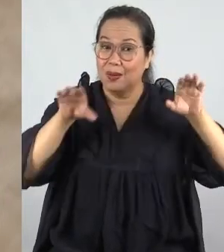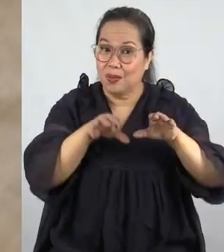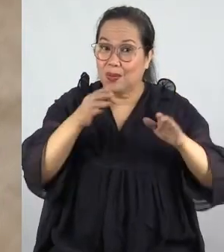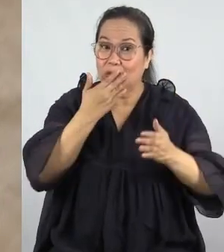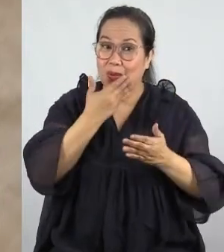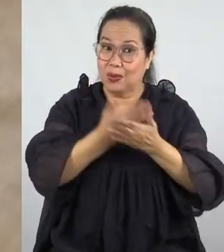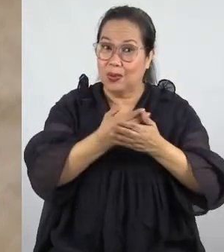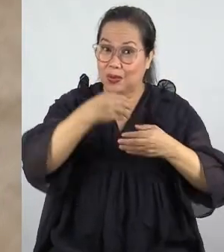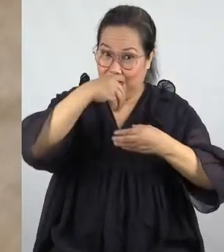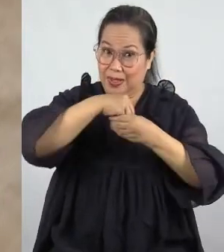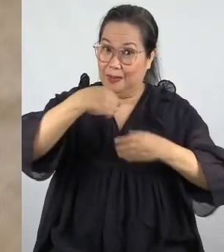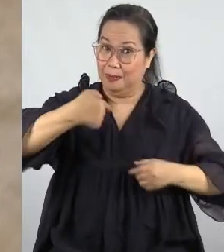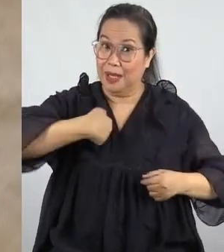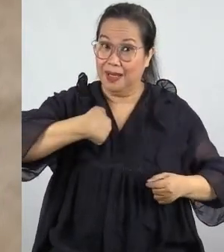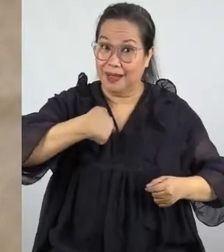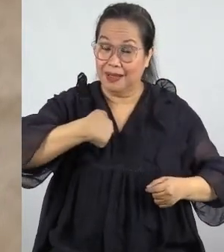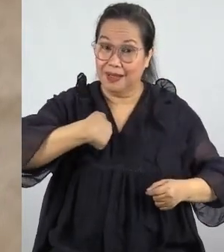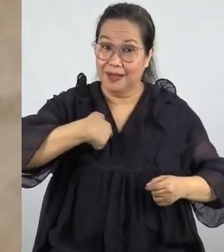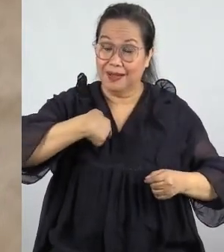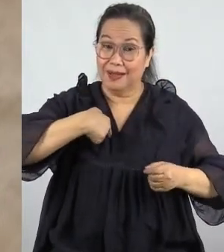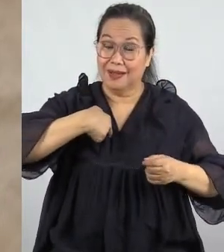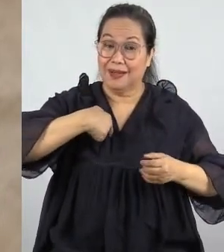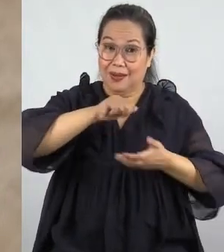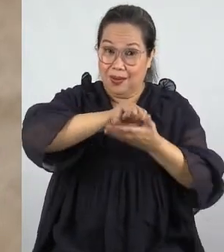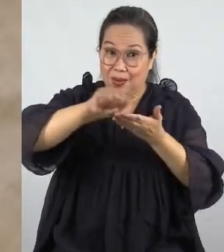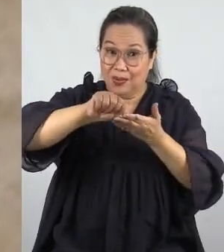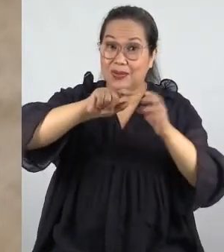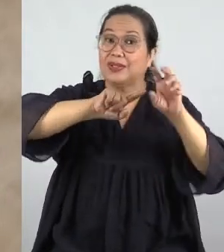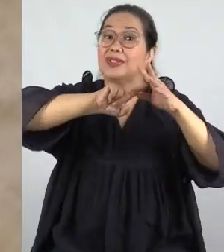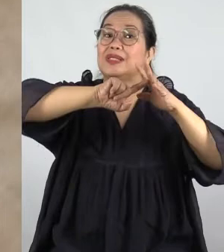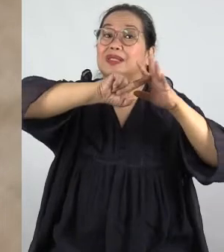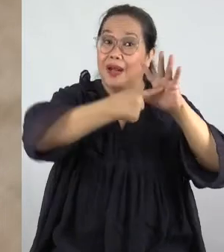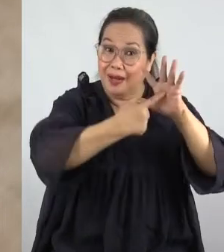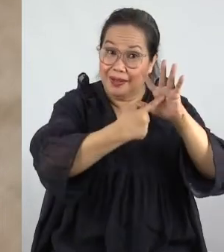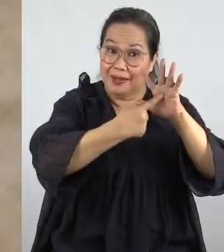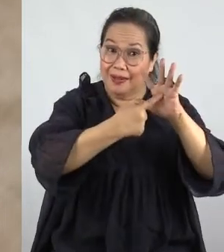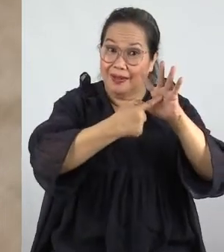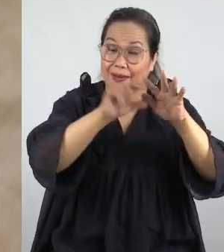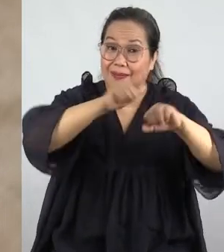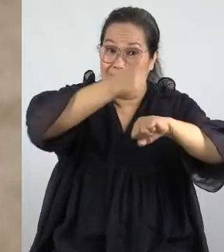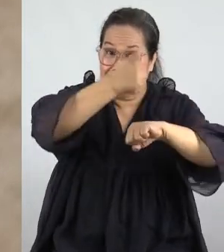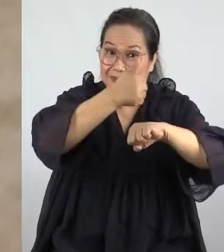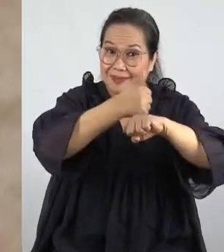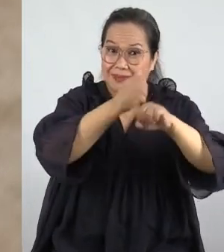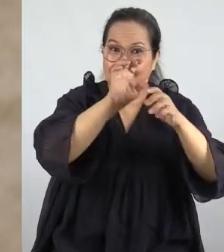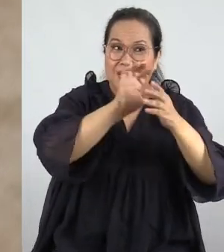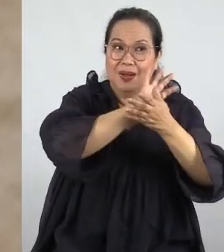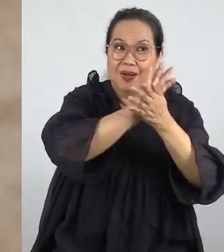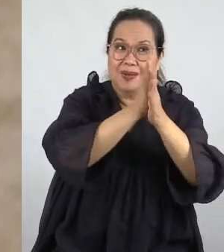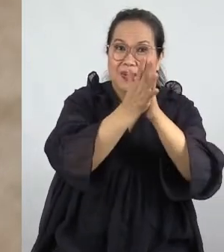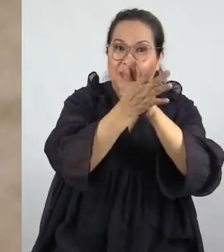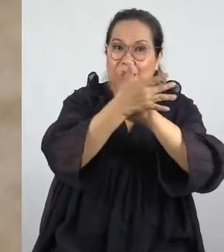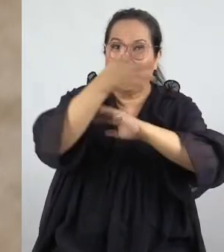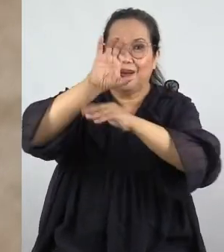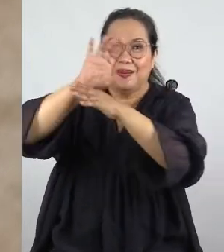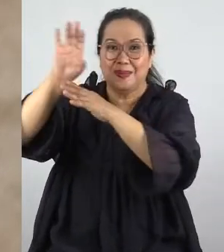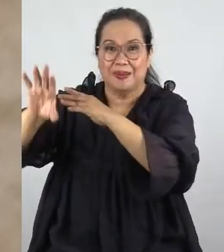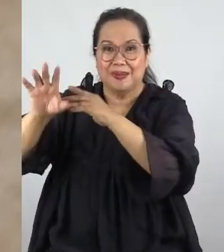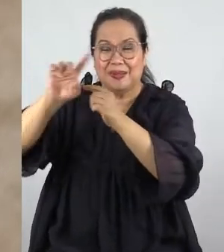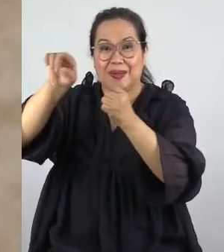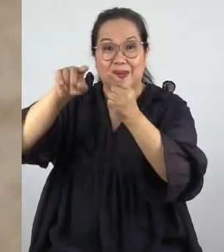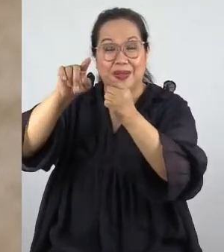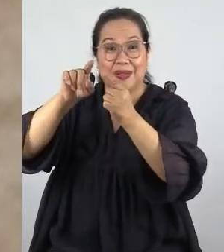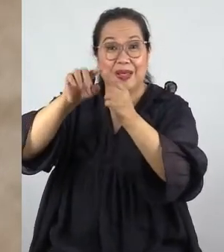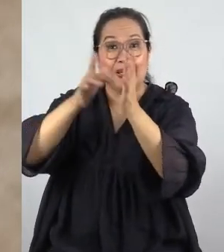work in you, author, founder, will bring it to completion at the day of